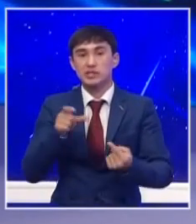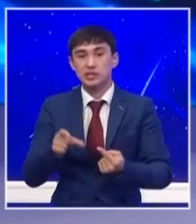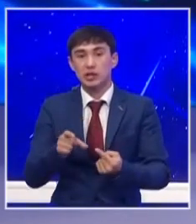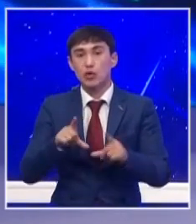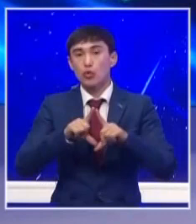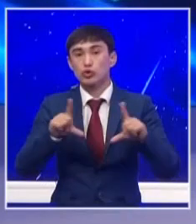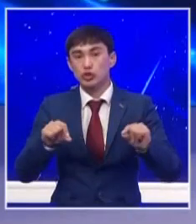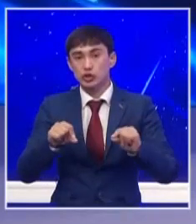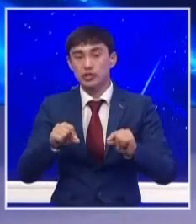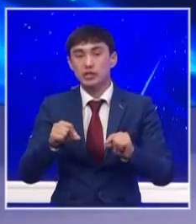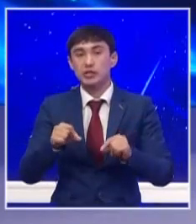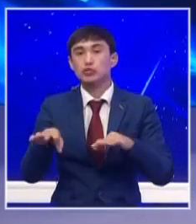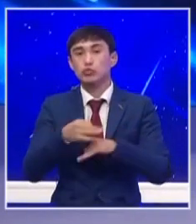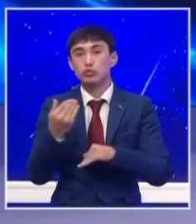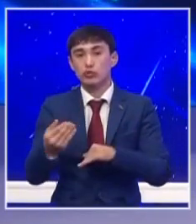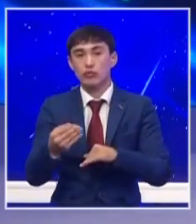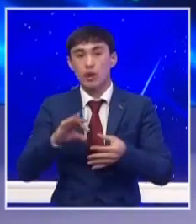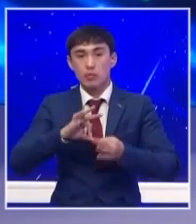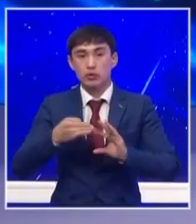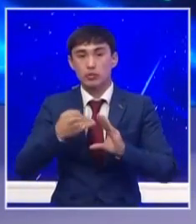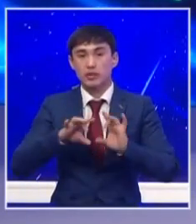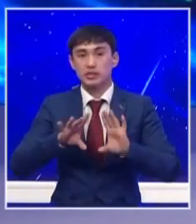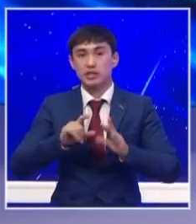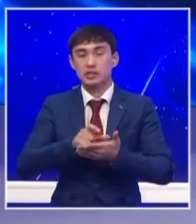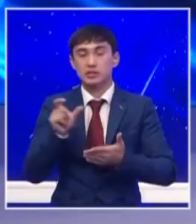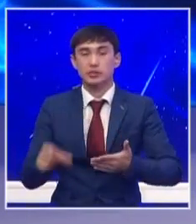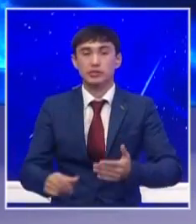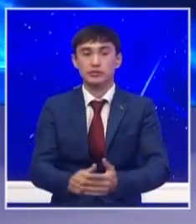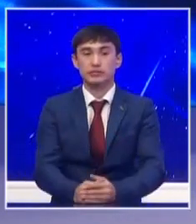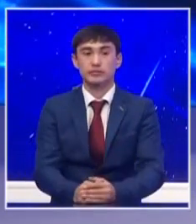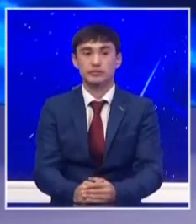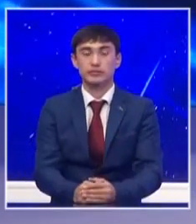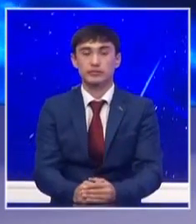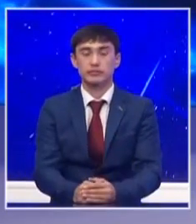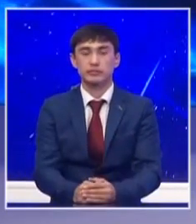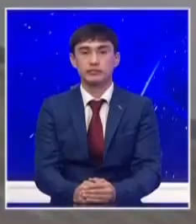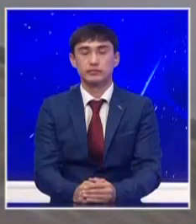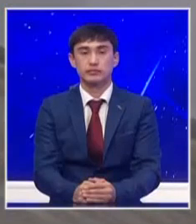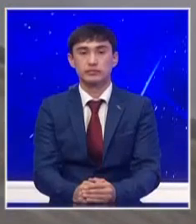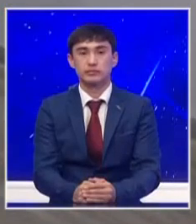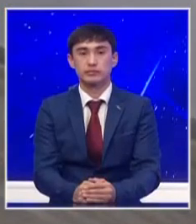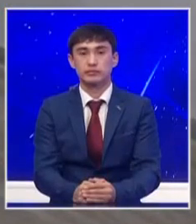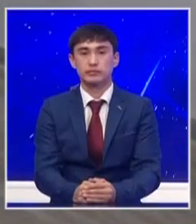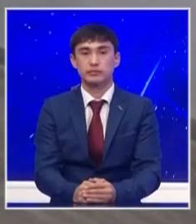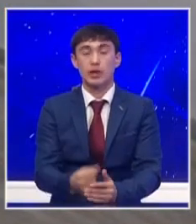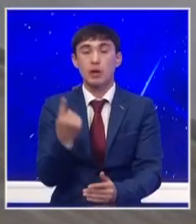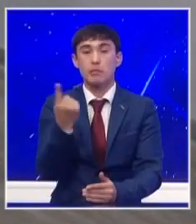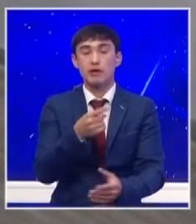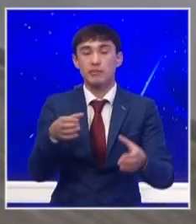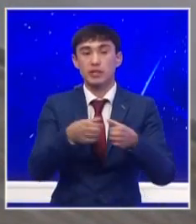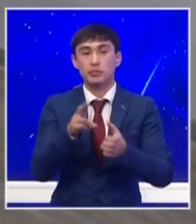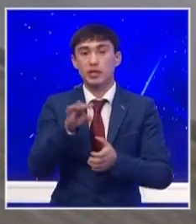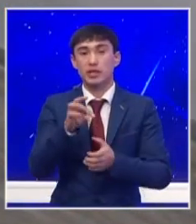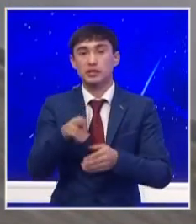бизнеса учредителей и их супругов подробнее в материале нашего корреспондента в первом этапе